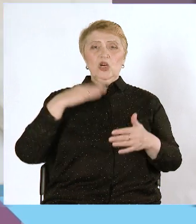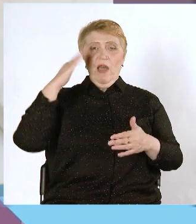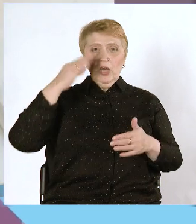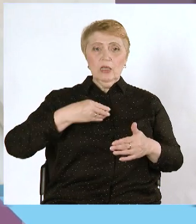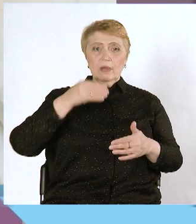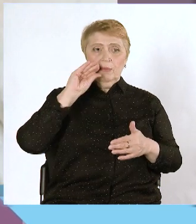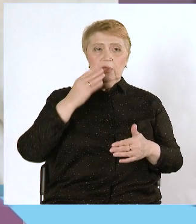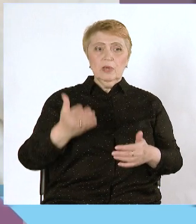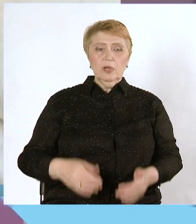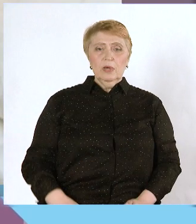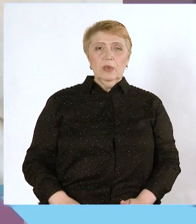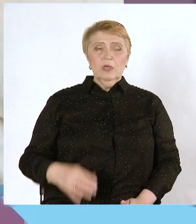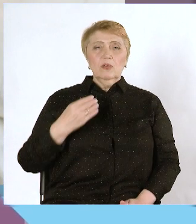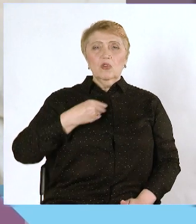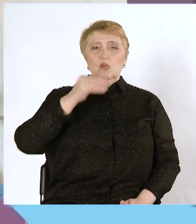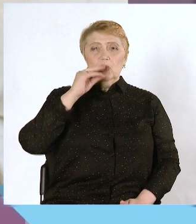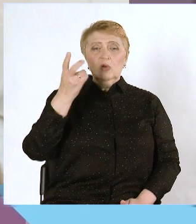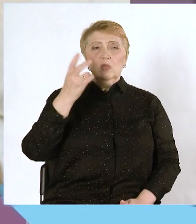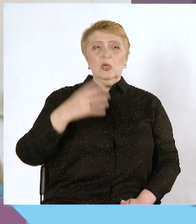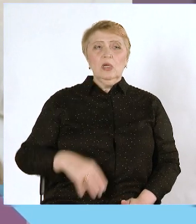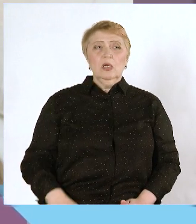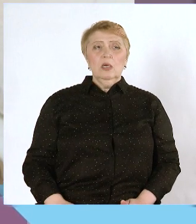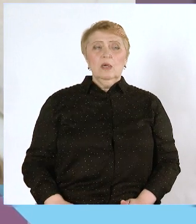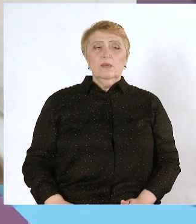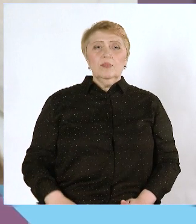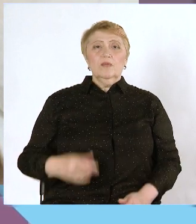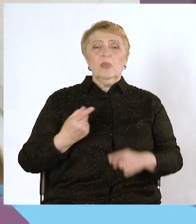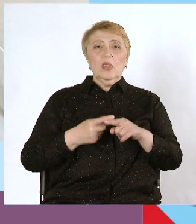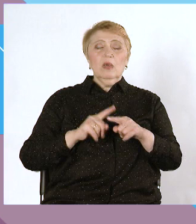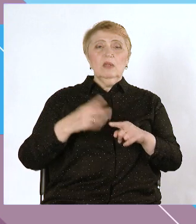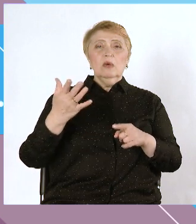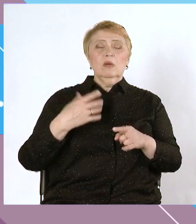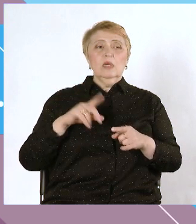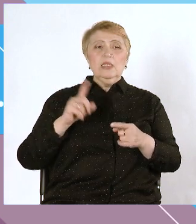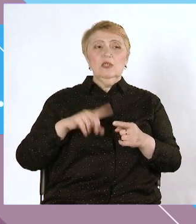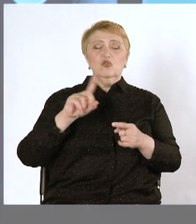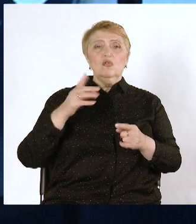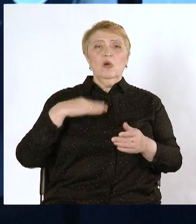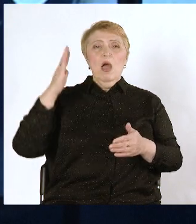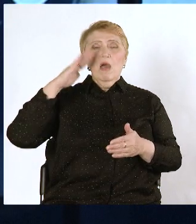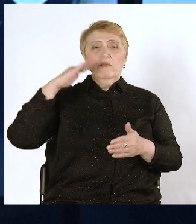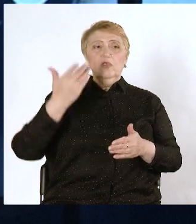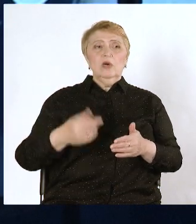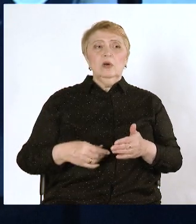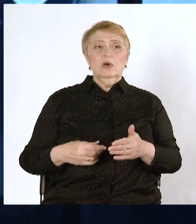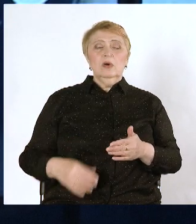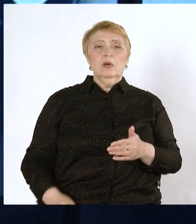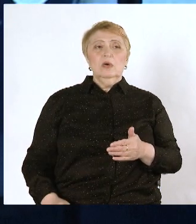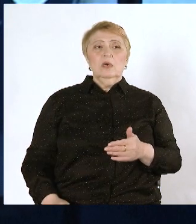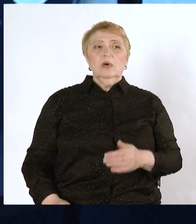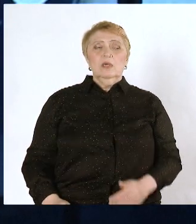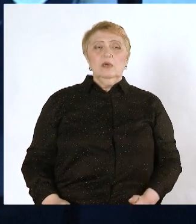такой щелочное питье очень полезно больна где и там это значит что ну воды вода типа